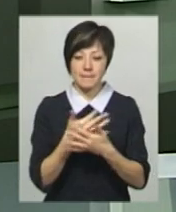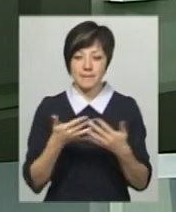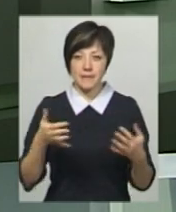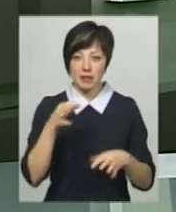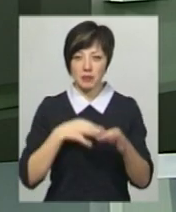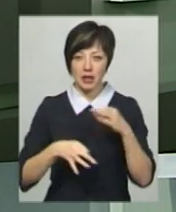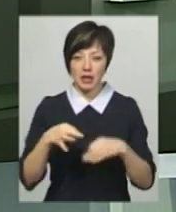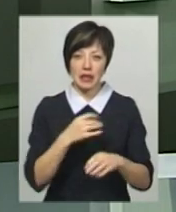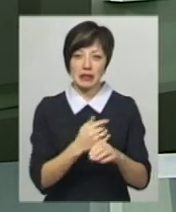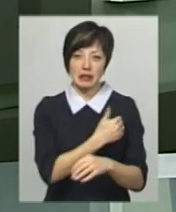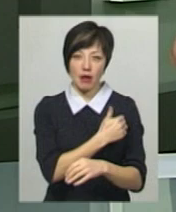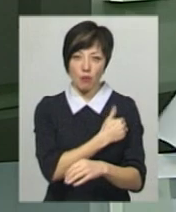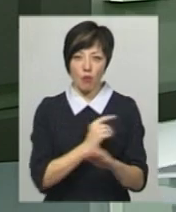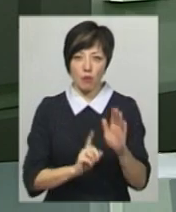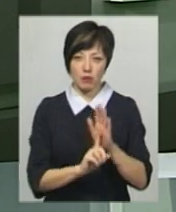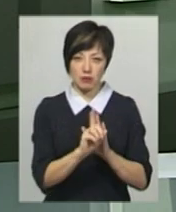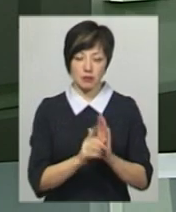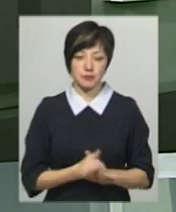ртутний термометр.